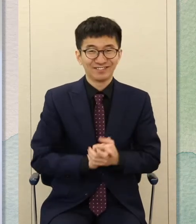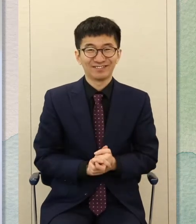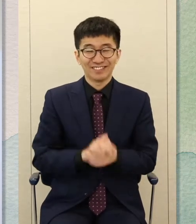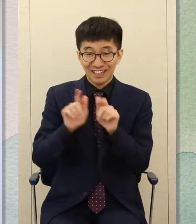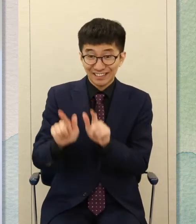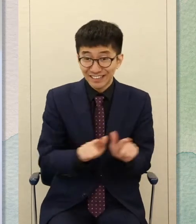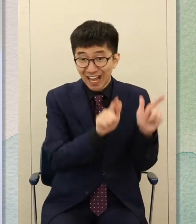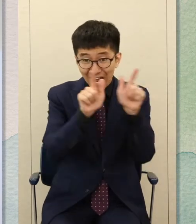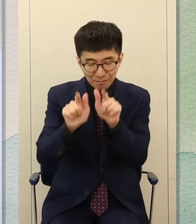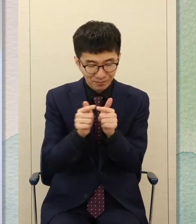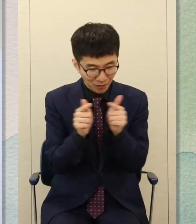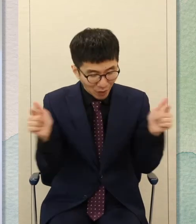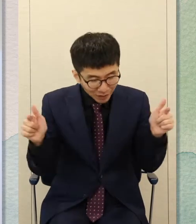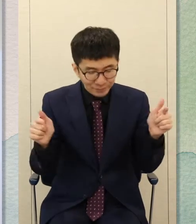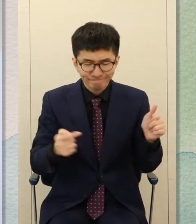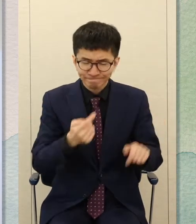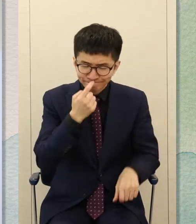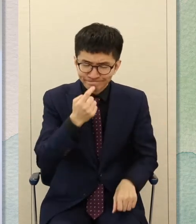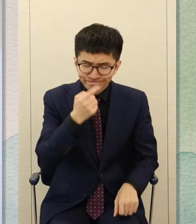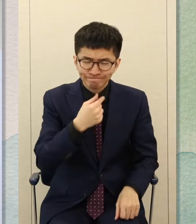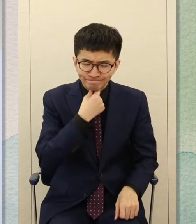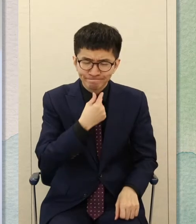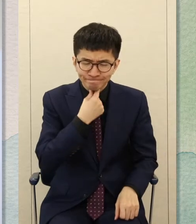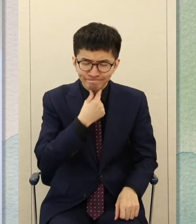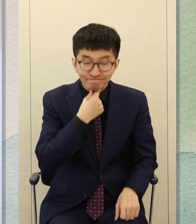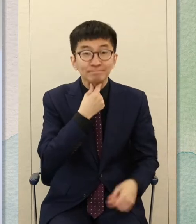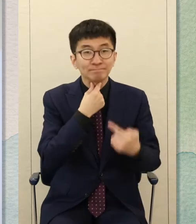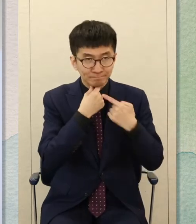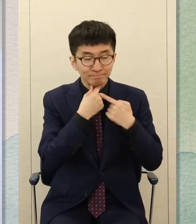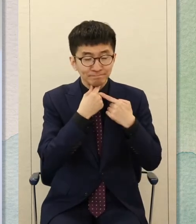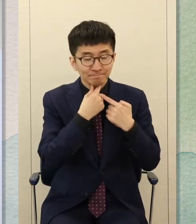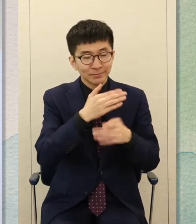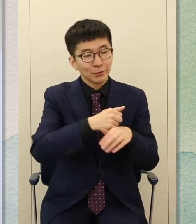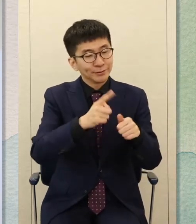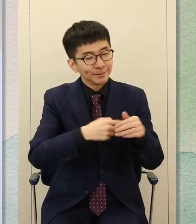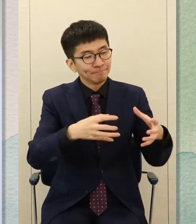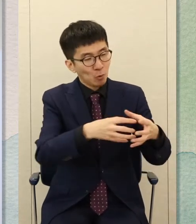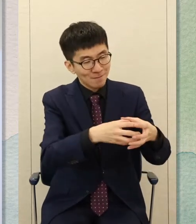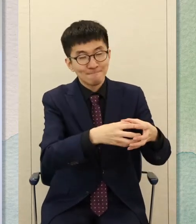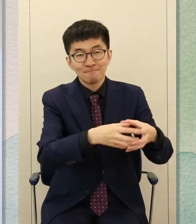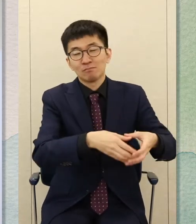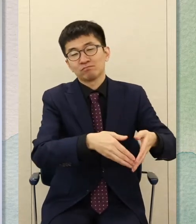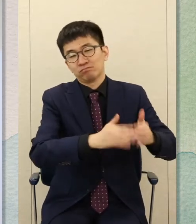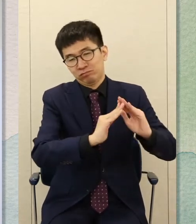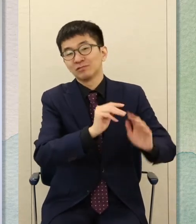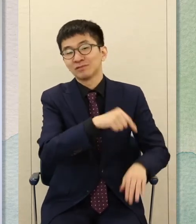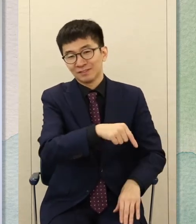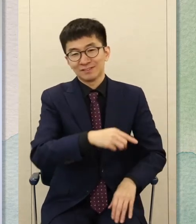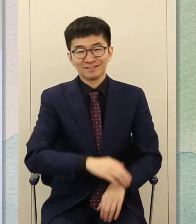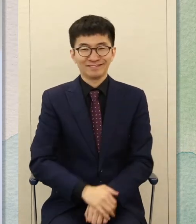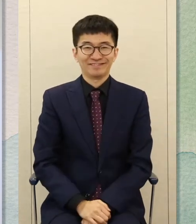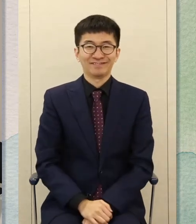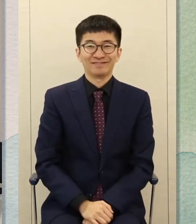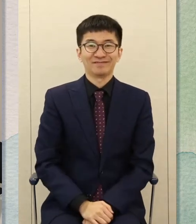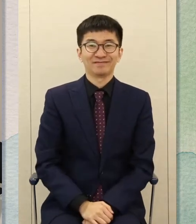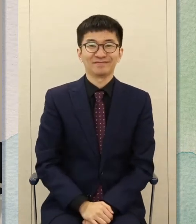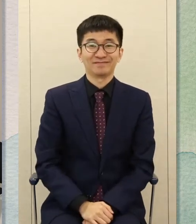삶터에 관한 책들을 많이 읽는다. 이게 좀 특징이라고 할 수 있을 것